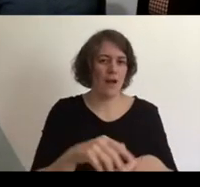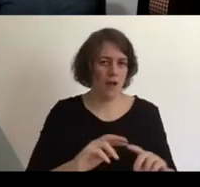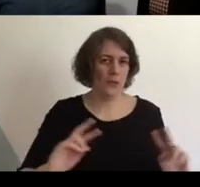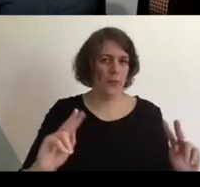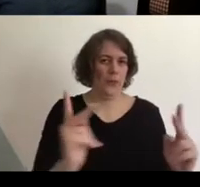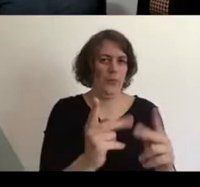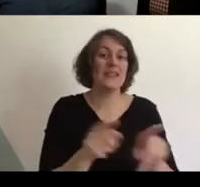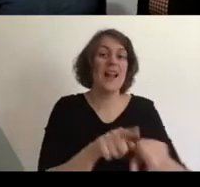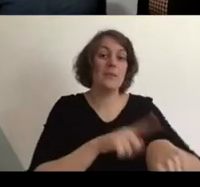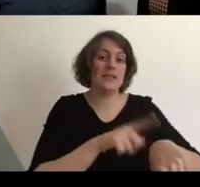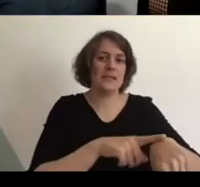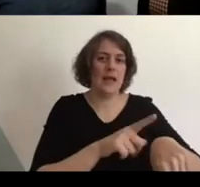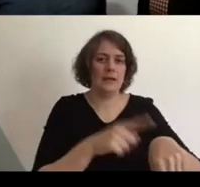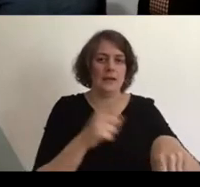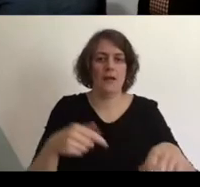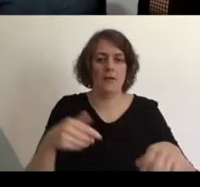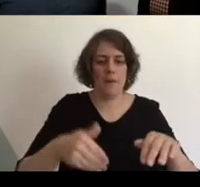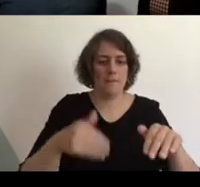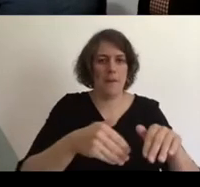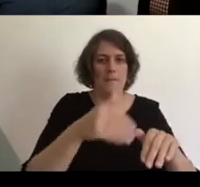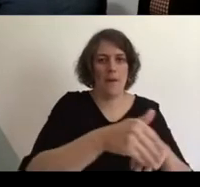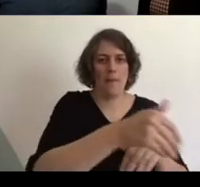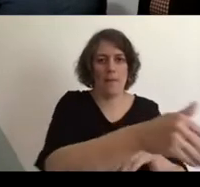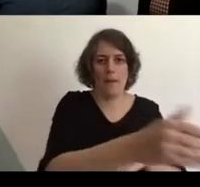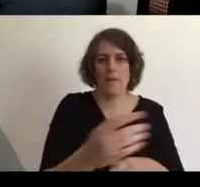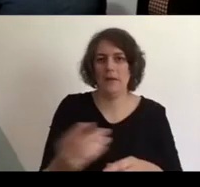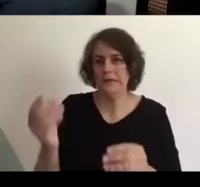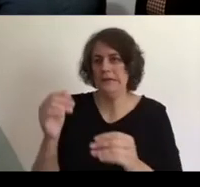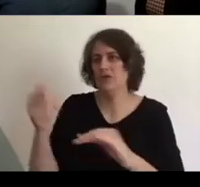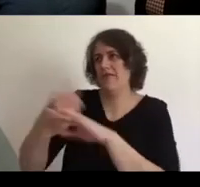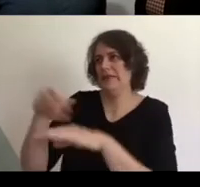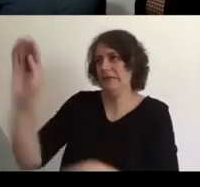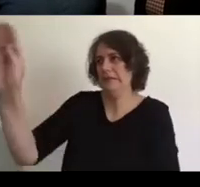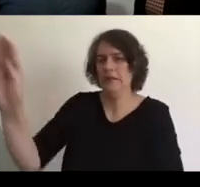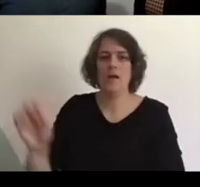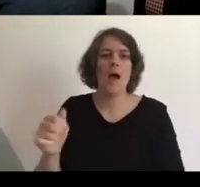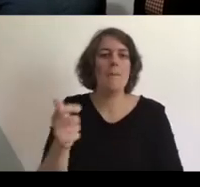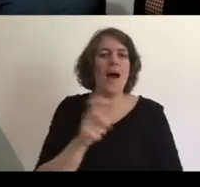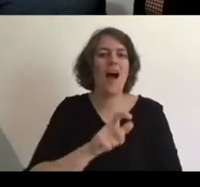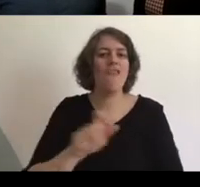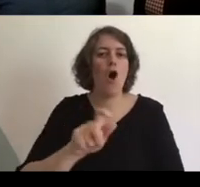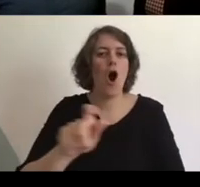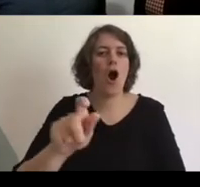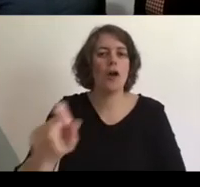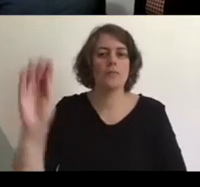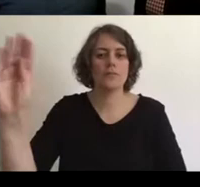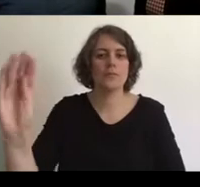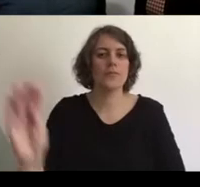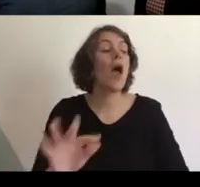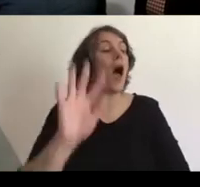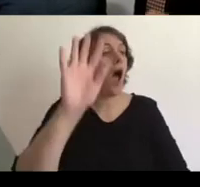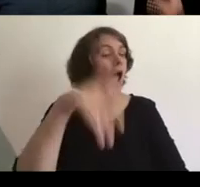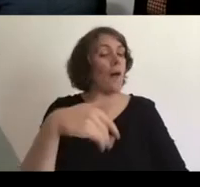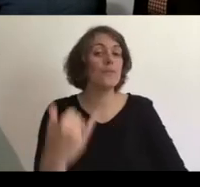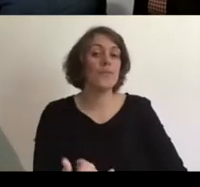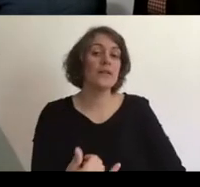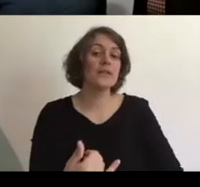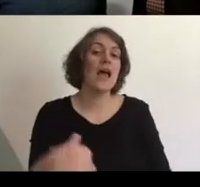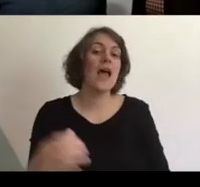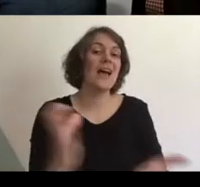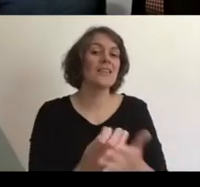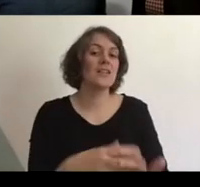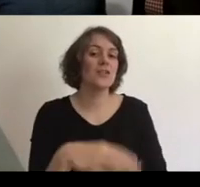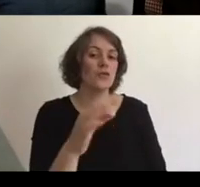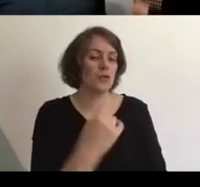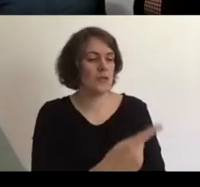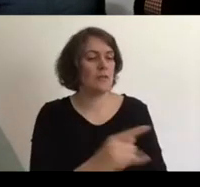fallen jetzt aus nacheinander und dann kam nach ein paar Wochen die Chefin und sagte, sie hätte jetzt Ersatz gefunden für eine unserer Kolleginnen, die in